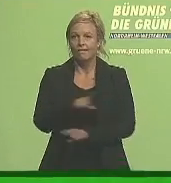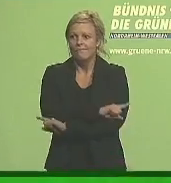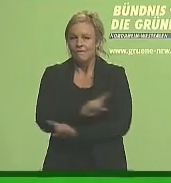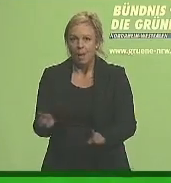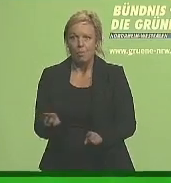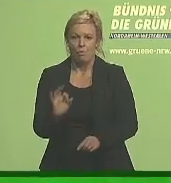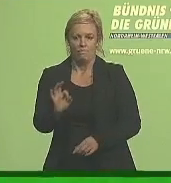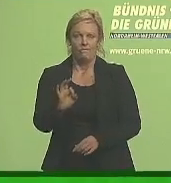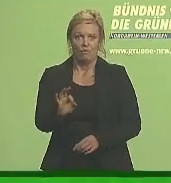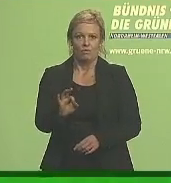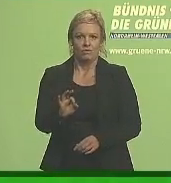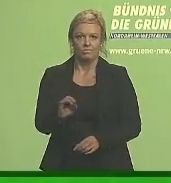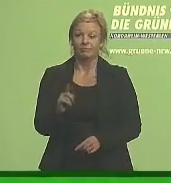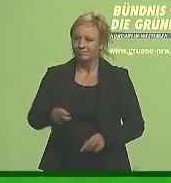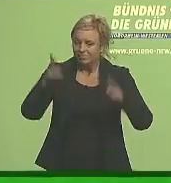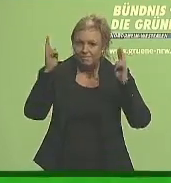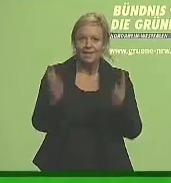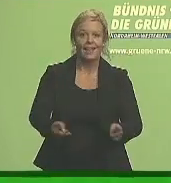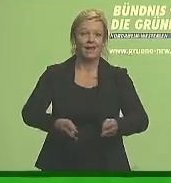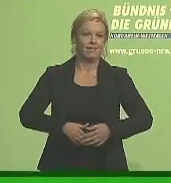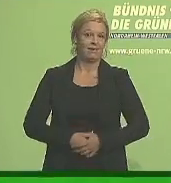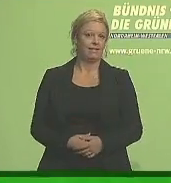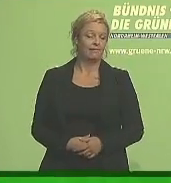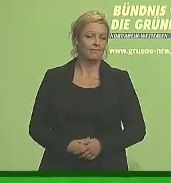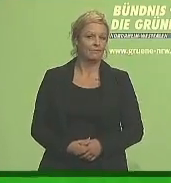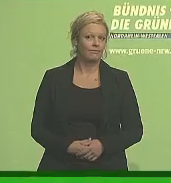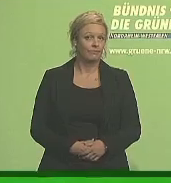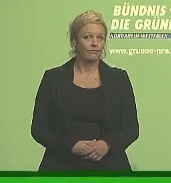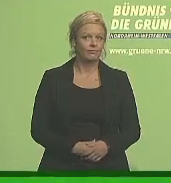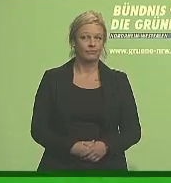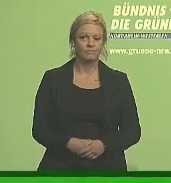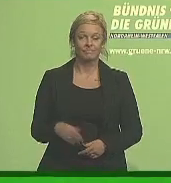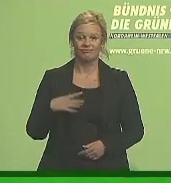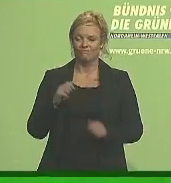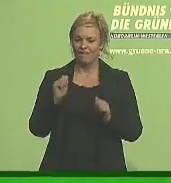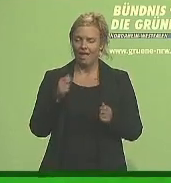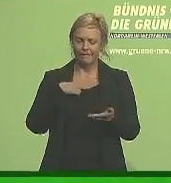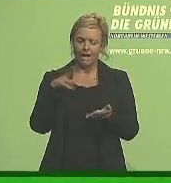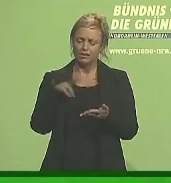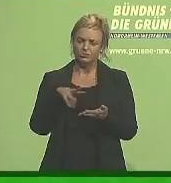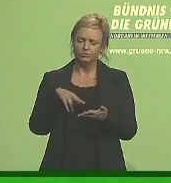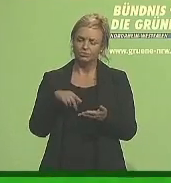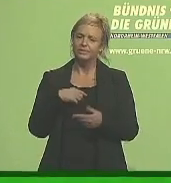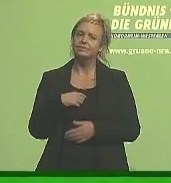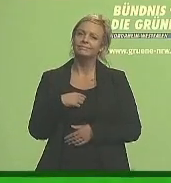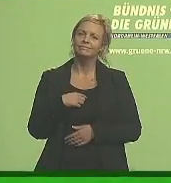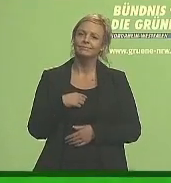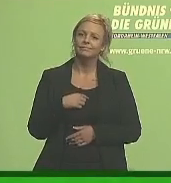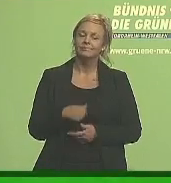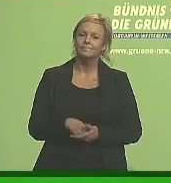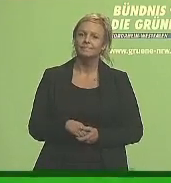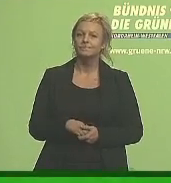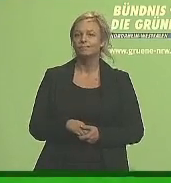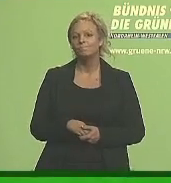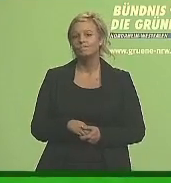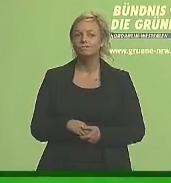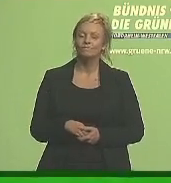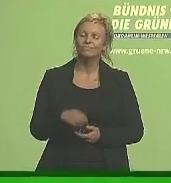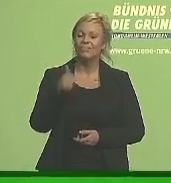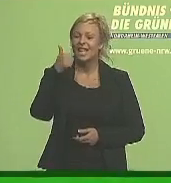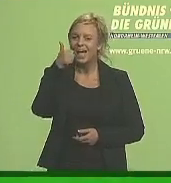so. Und ich finde, wenn ich mir den Antrag anschaue, an einer Stelle würde ich raten, dass man da noch